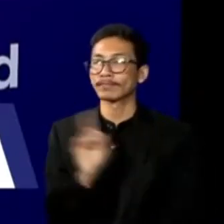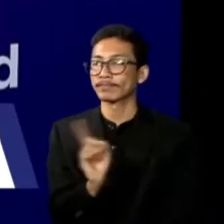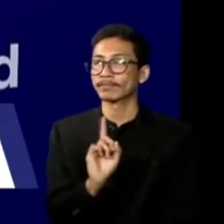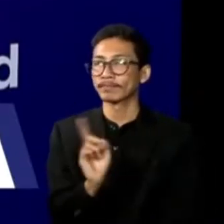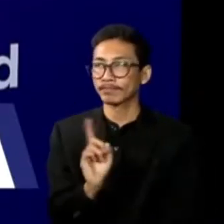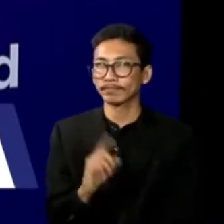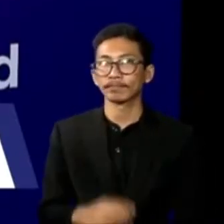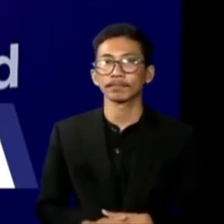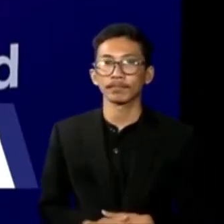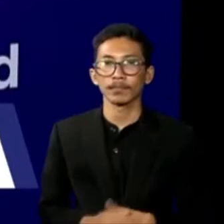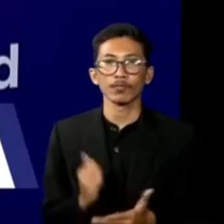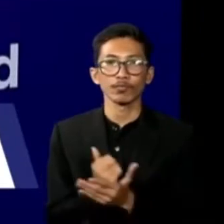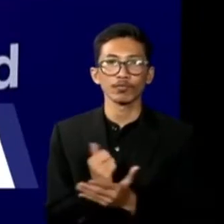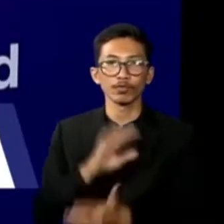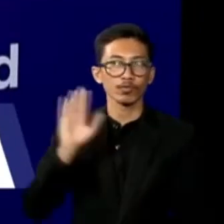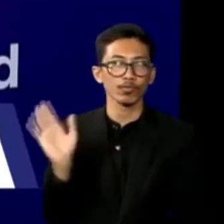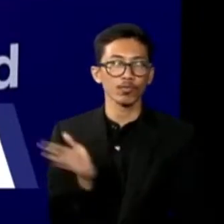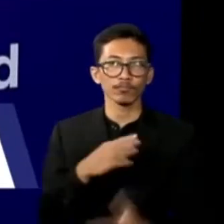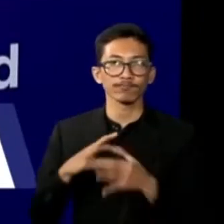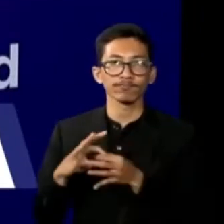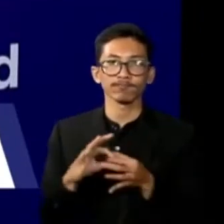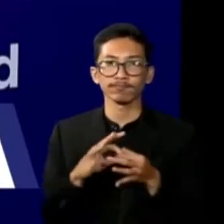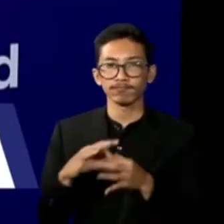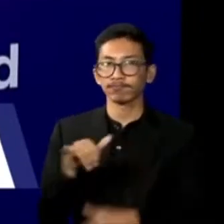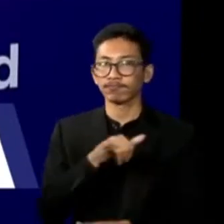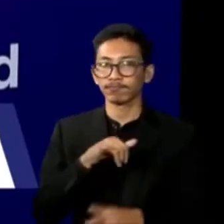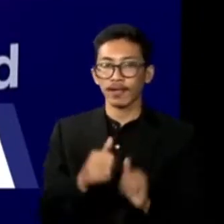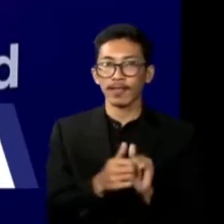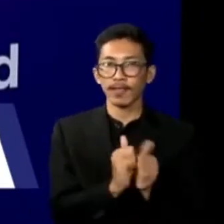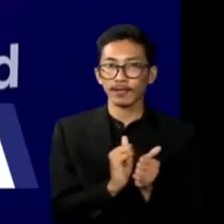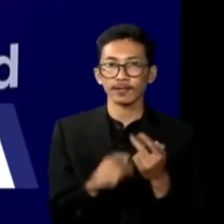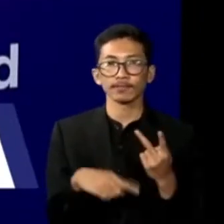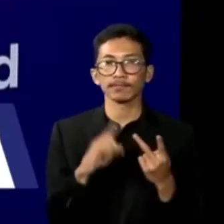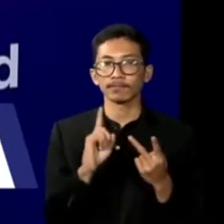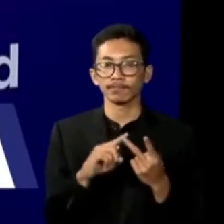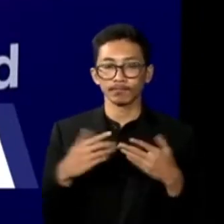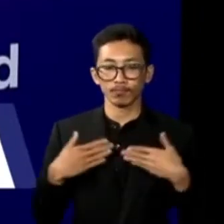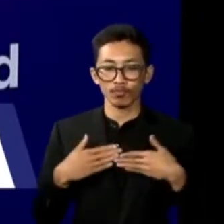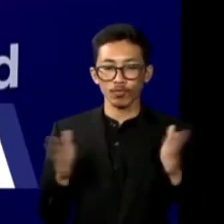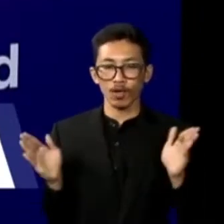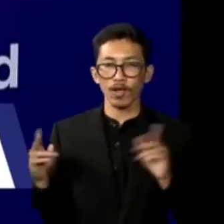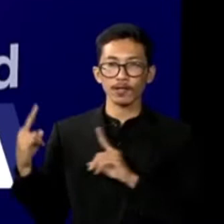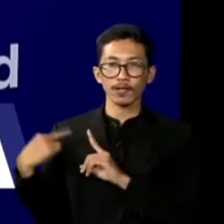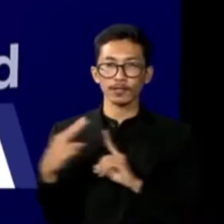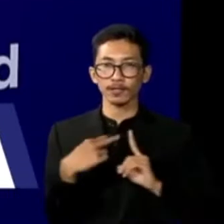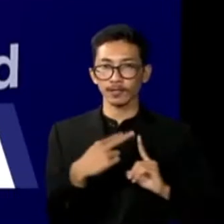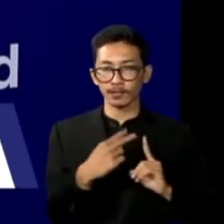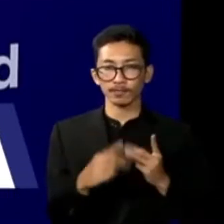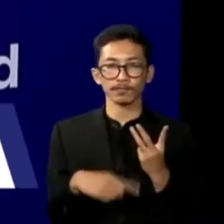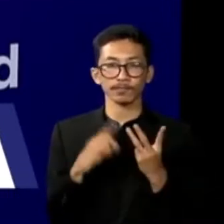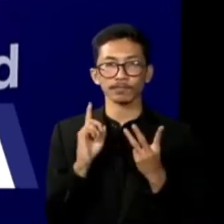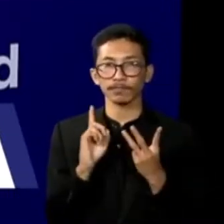diperlukan Sinergi semua pihak dengar melakukan testing membuka diri terhadap racing dan segera melakukan